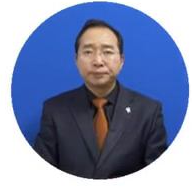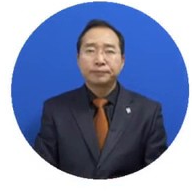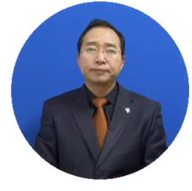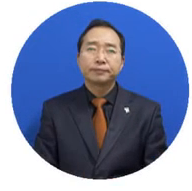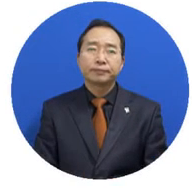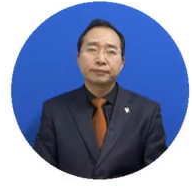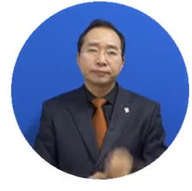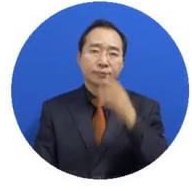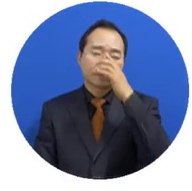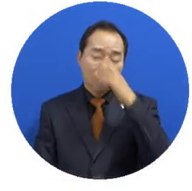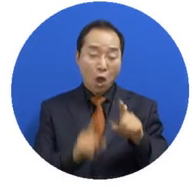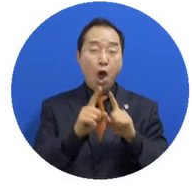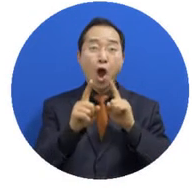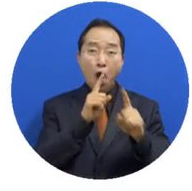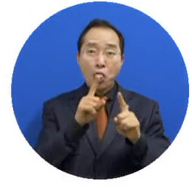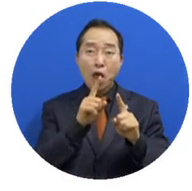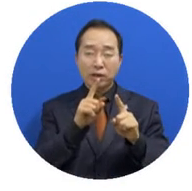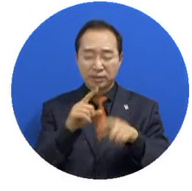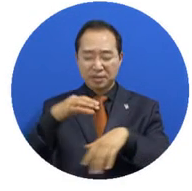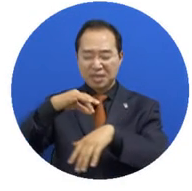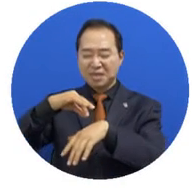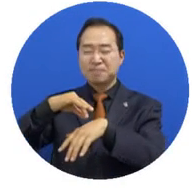언어가 피부보다 깊다 이 말은